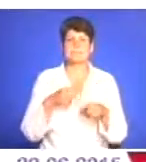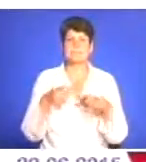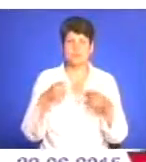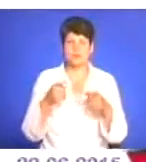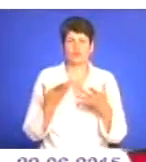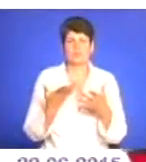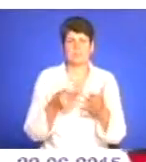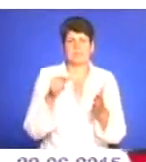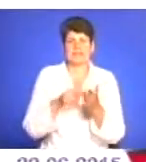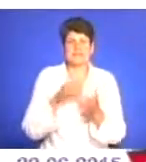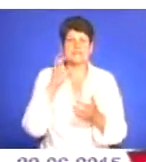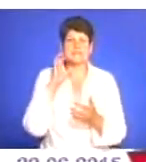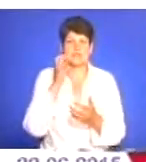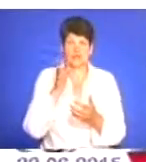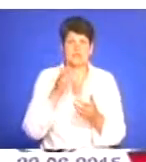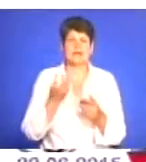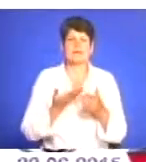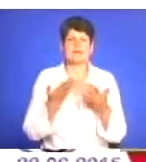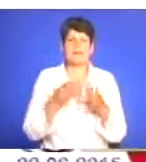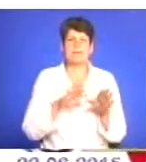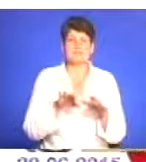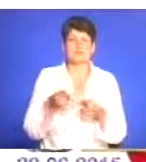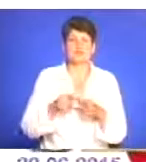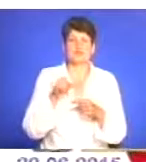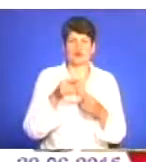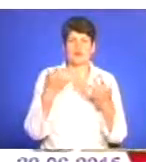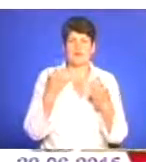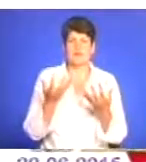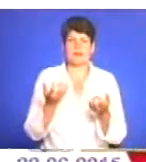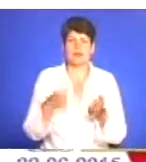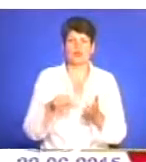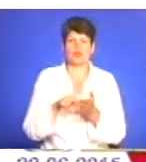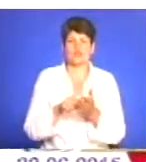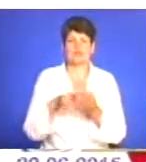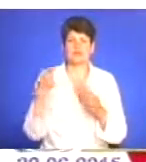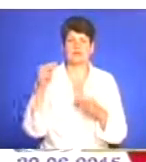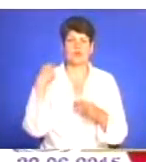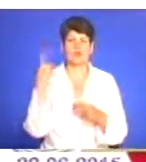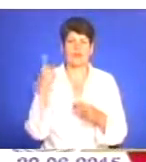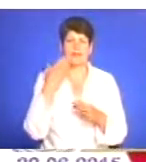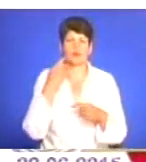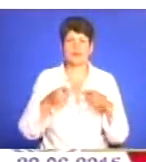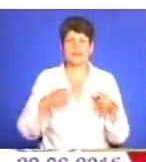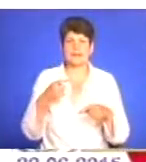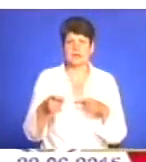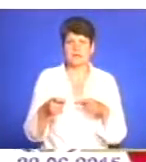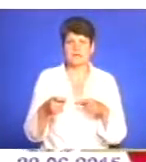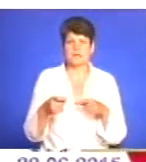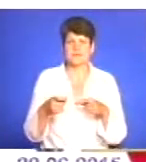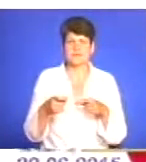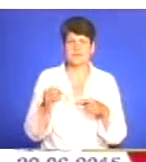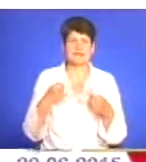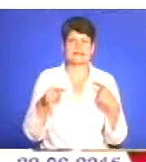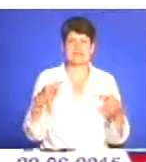мета дуже у нас серйозна і така, що після цього дня приймають участь і на чемпіонатах області, з легкої атлетики, і в